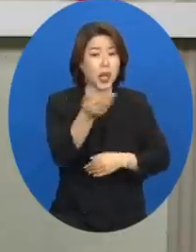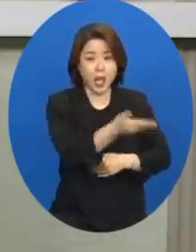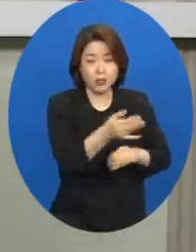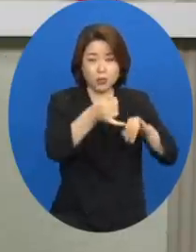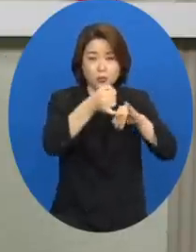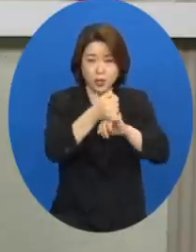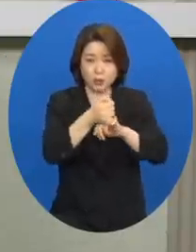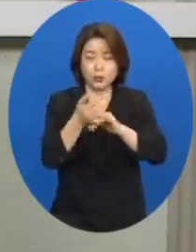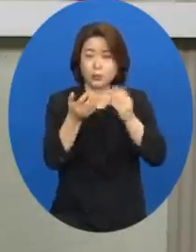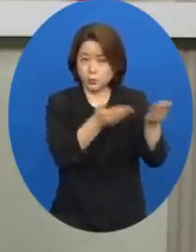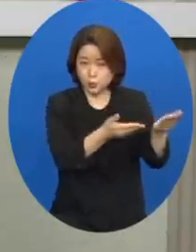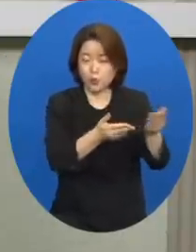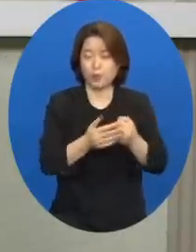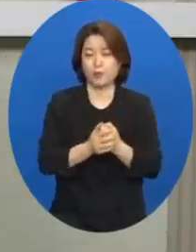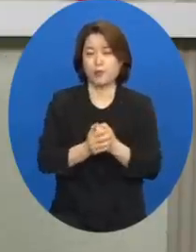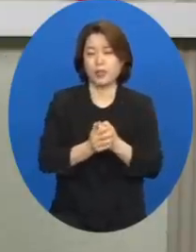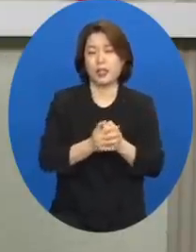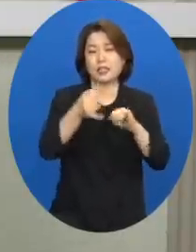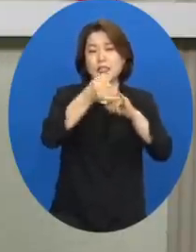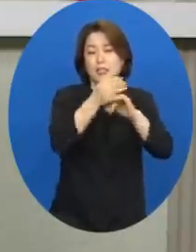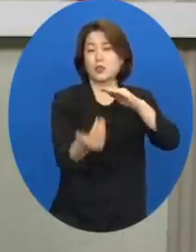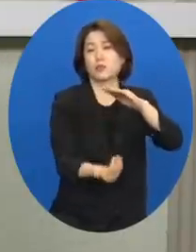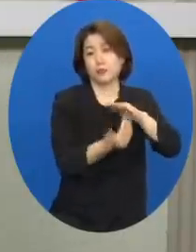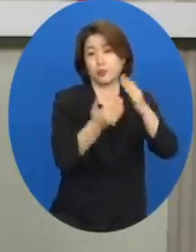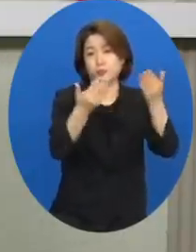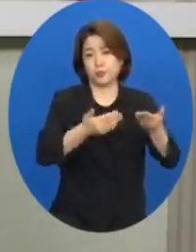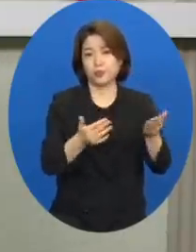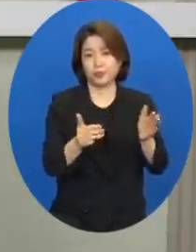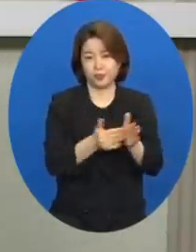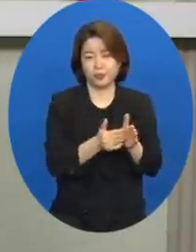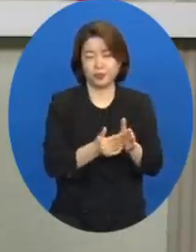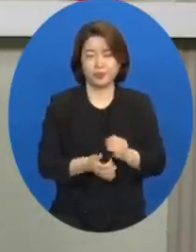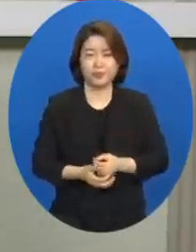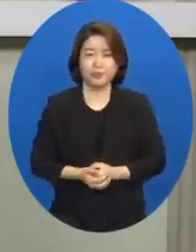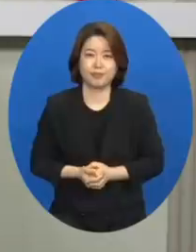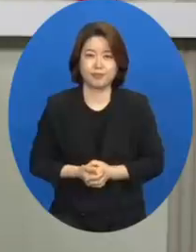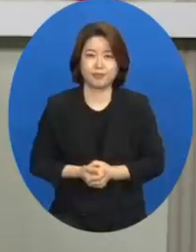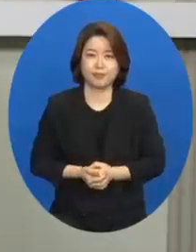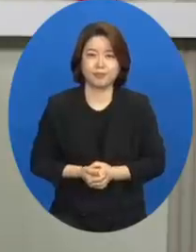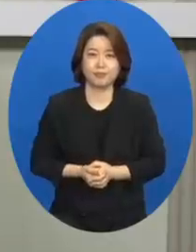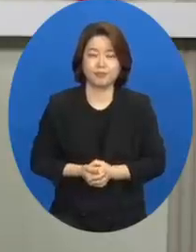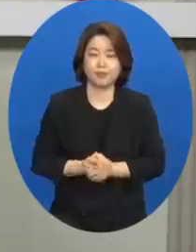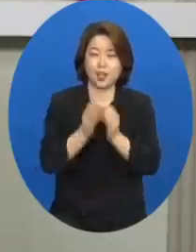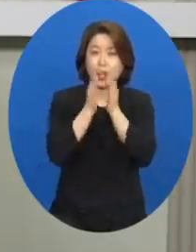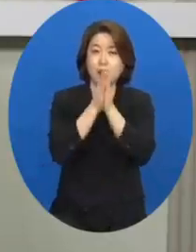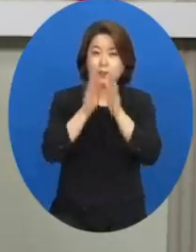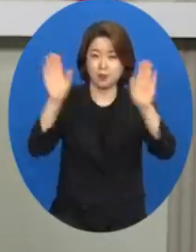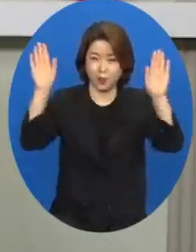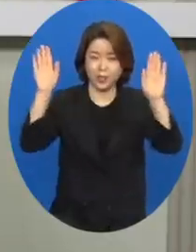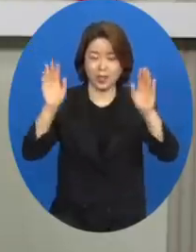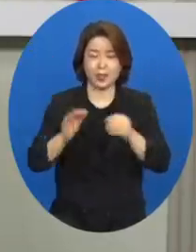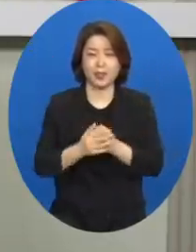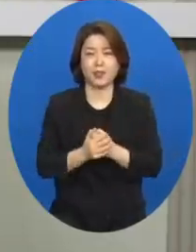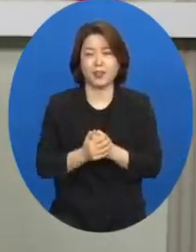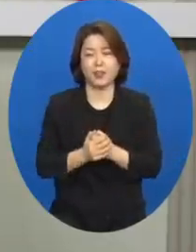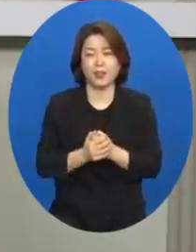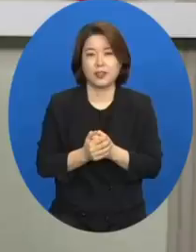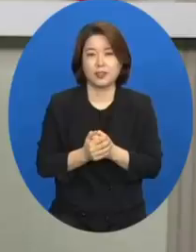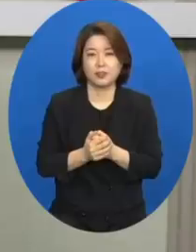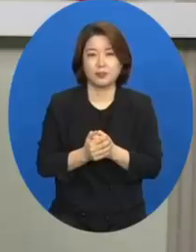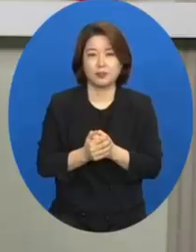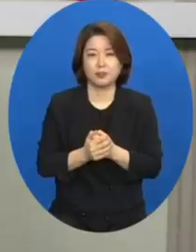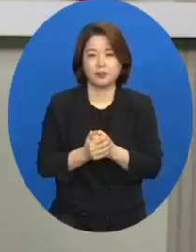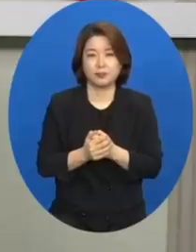약속하시고 그 약속을 지키 셨습니다 아 모세가 크